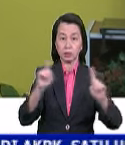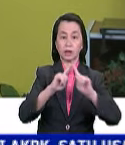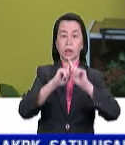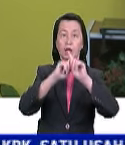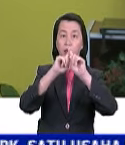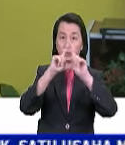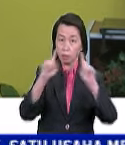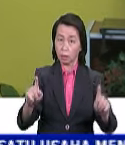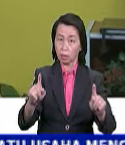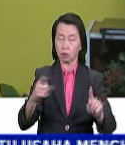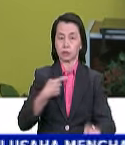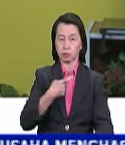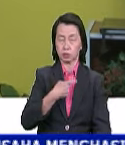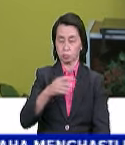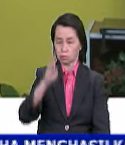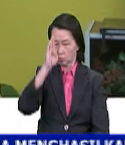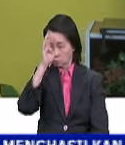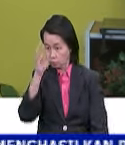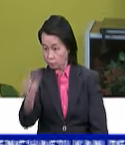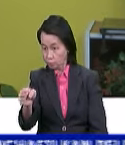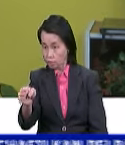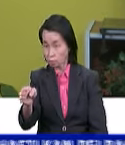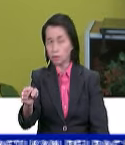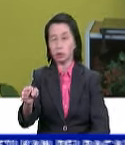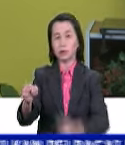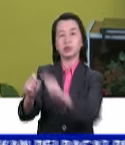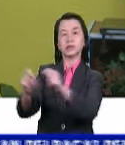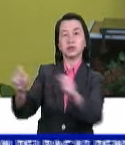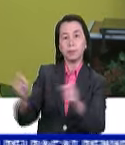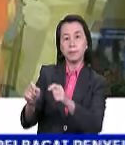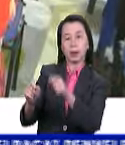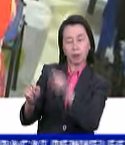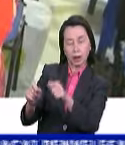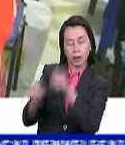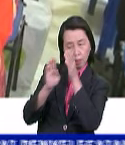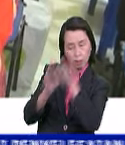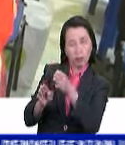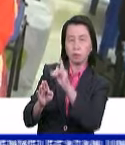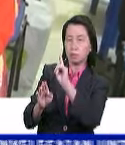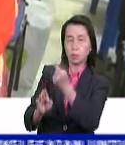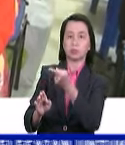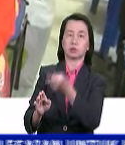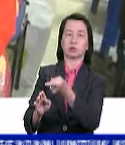Tetapi kita fokus kepada targeted area saja.